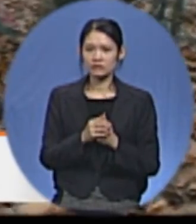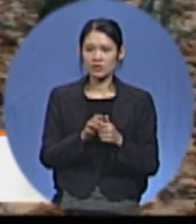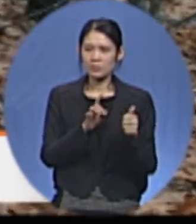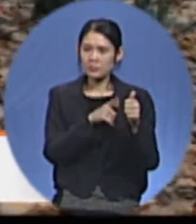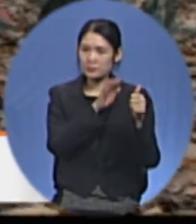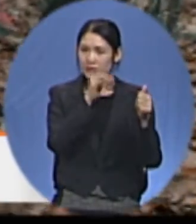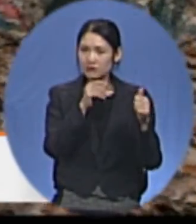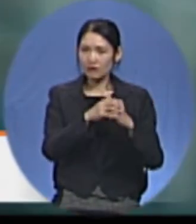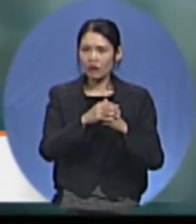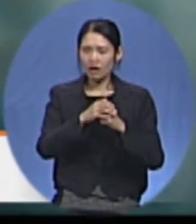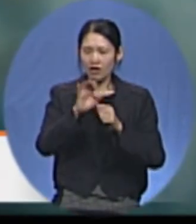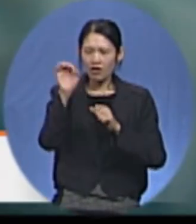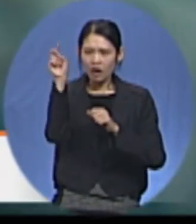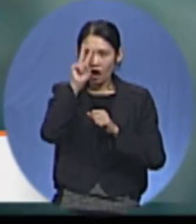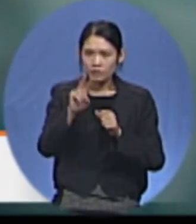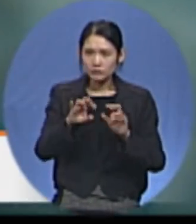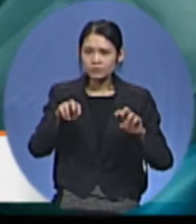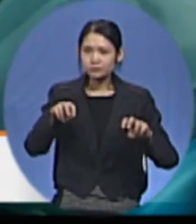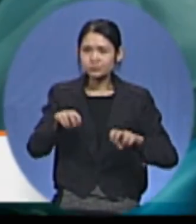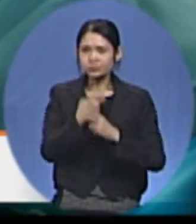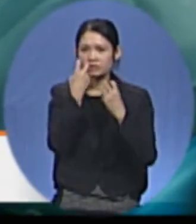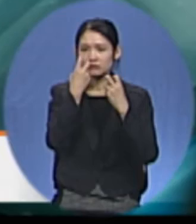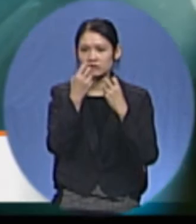빈이는 예기치 못한 사고로